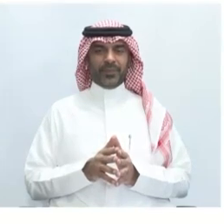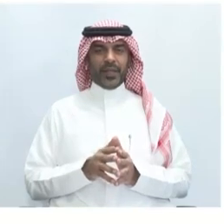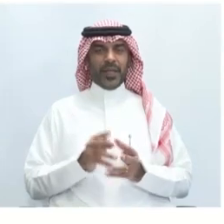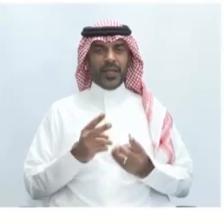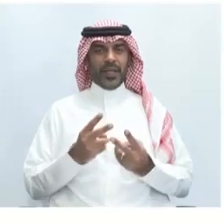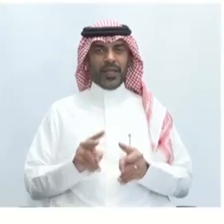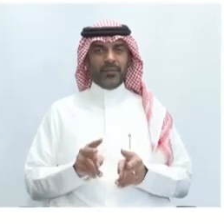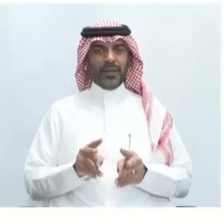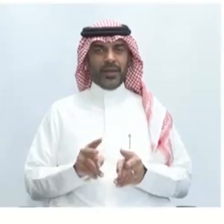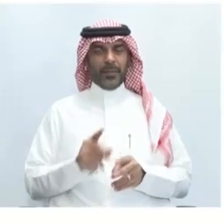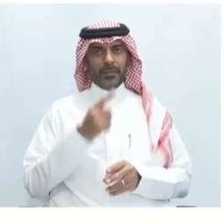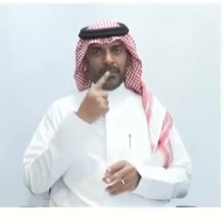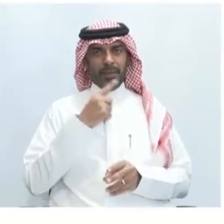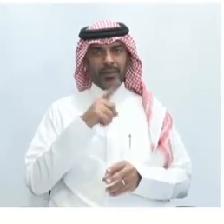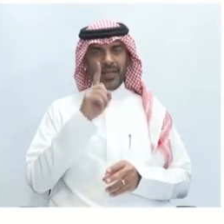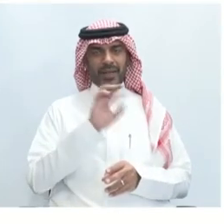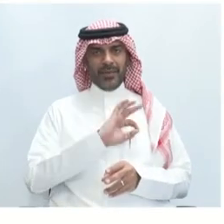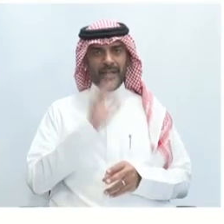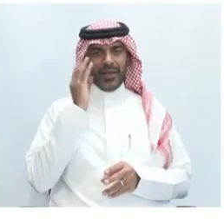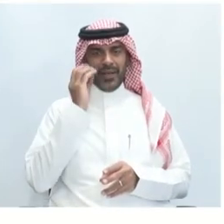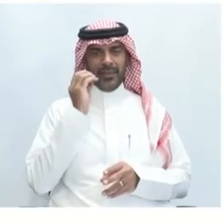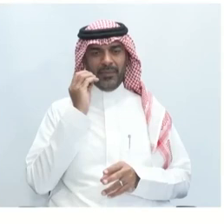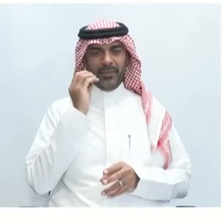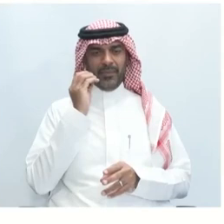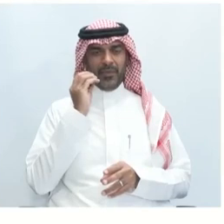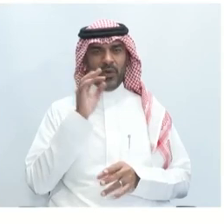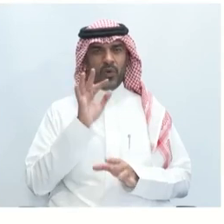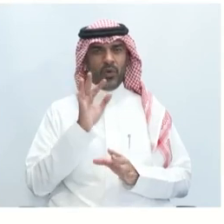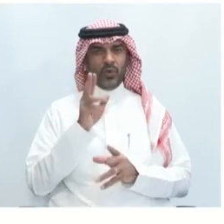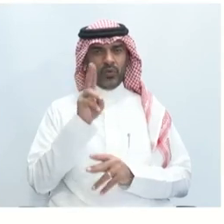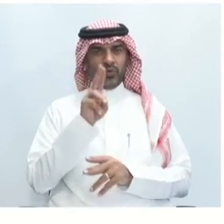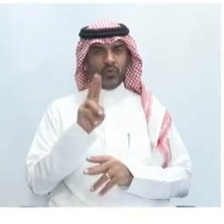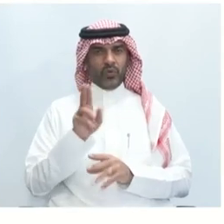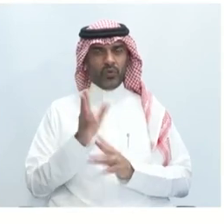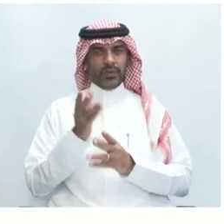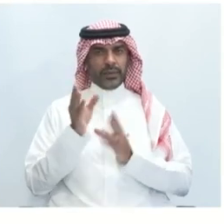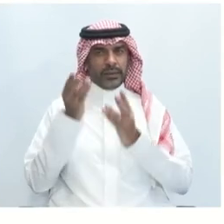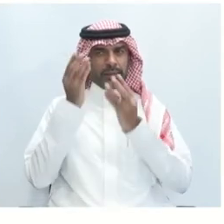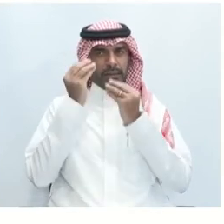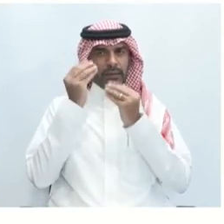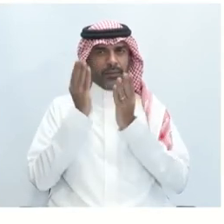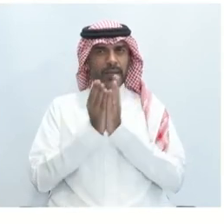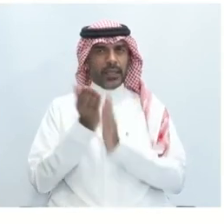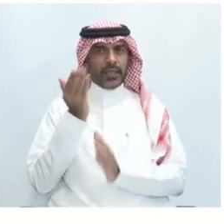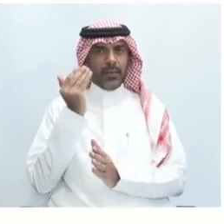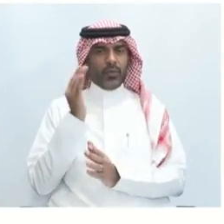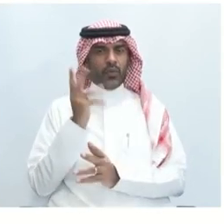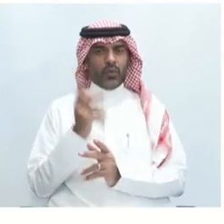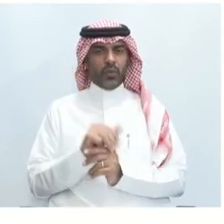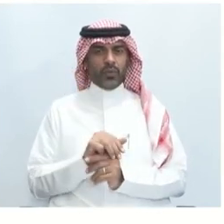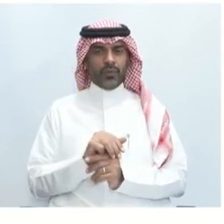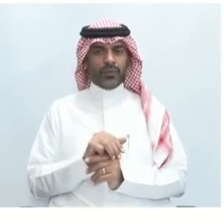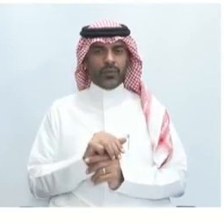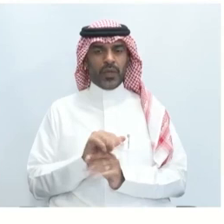نبدا خير ما نبدا به بسم الله الرحمن الرحيم ماذا تعلمنا في الدرس السابق تعلمنا في الدرس